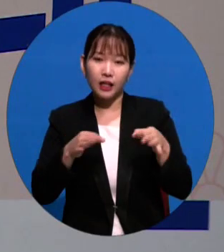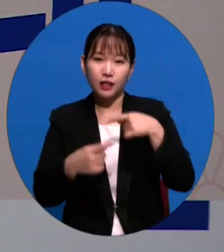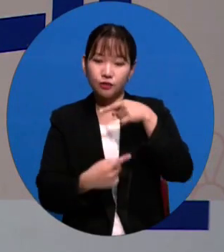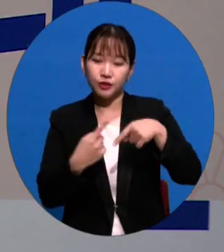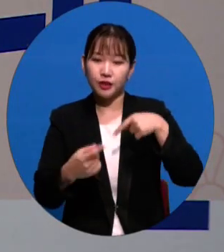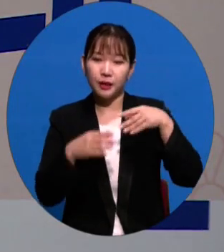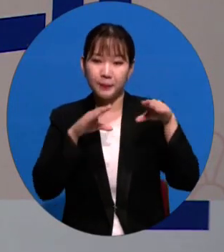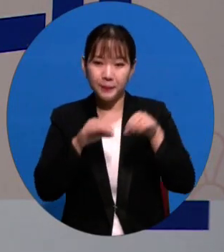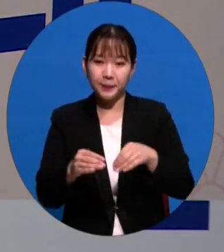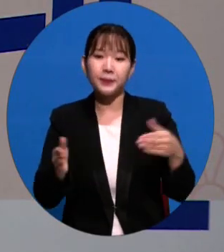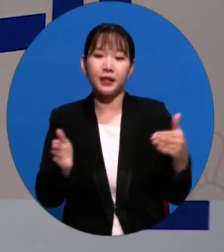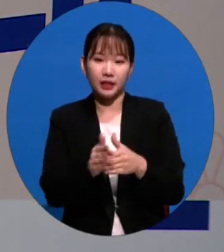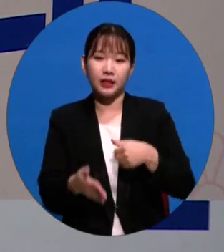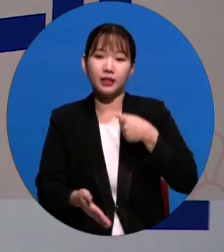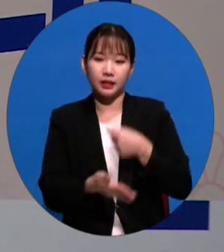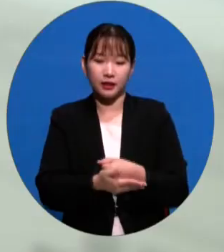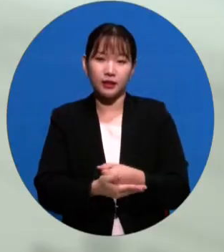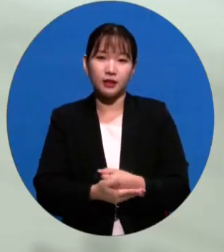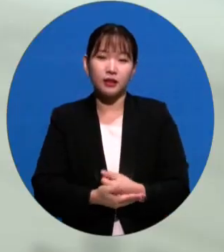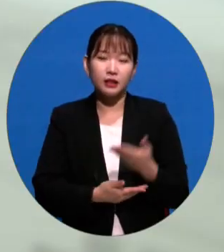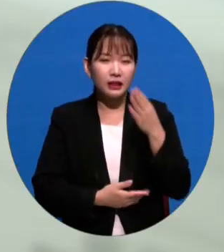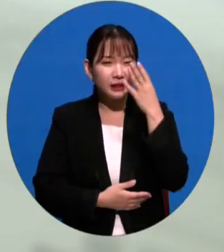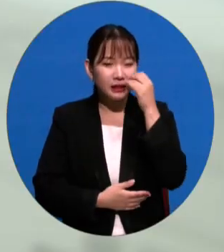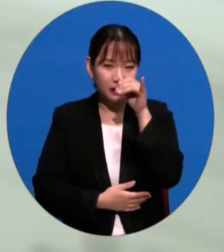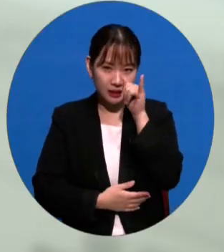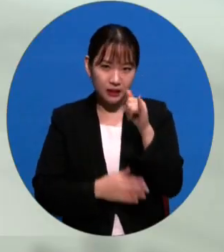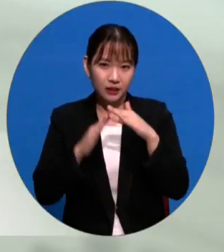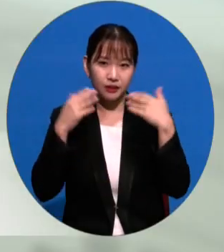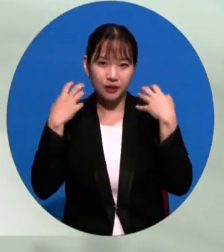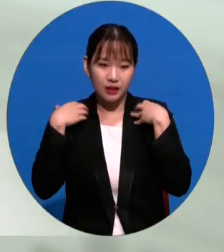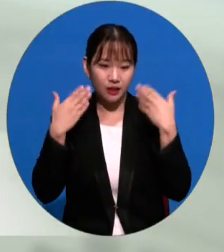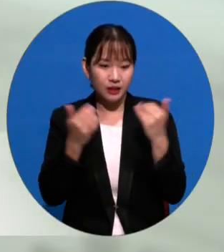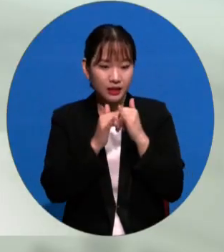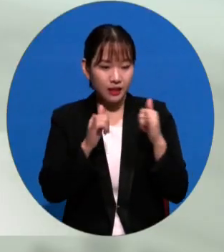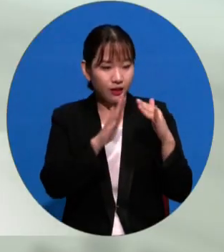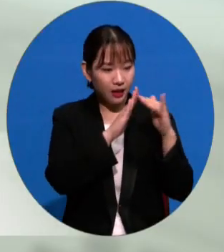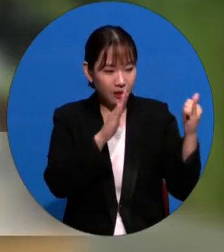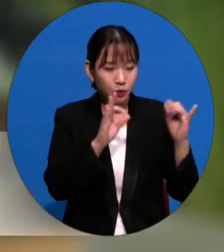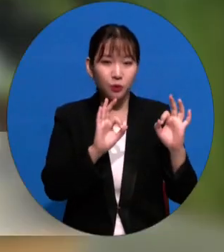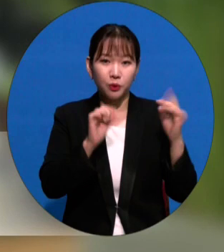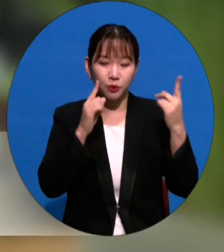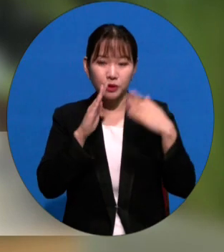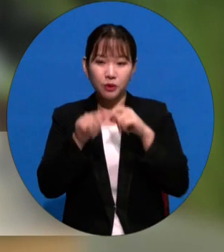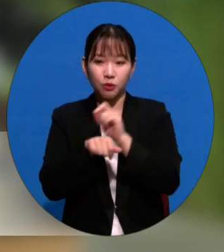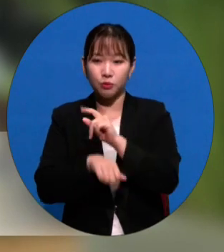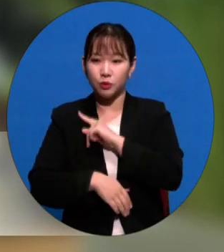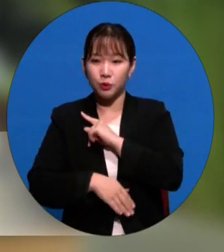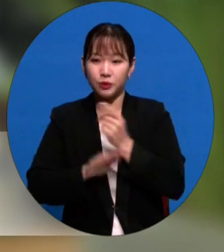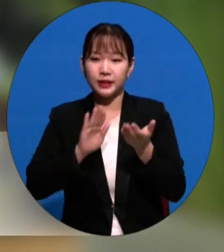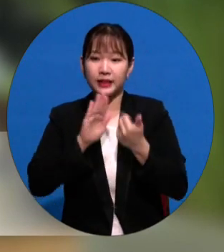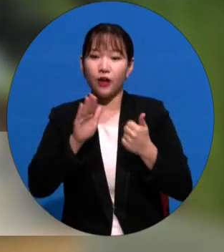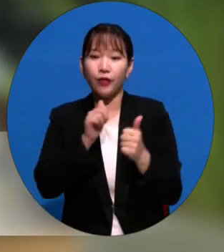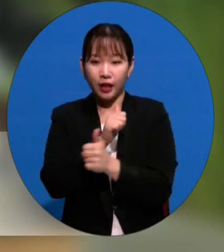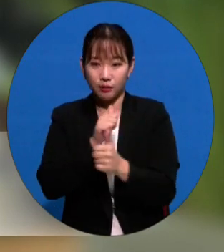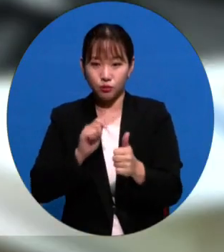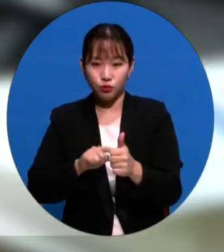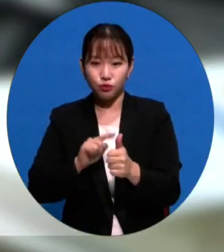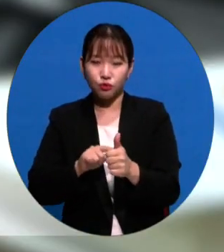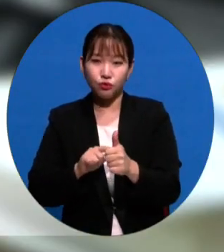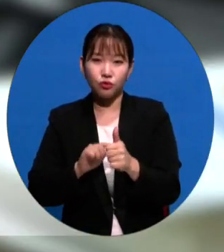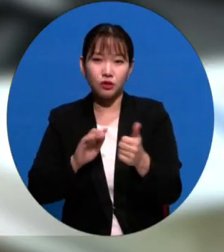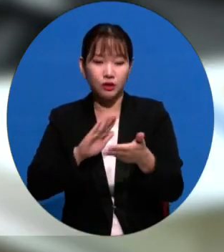그런데 석연치 않은 점은 여전합니다. 전남도청 매점 직원의 가족이자 공무원 노조 전직 간부는 최근